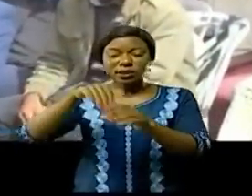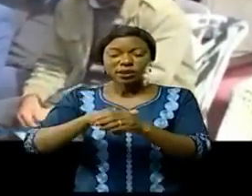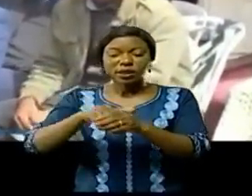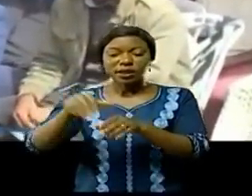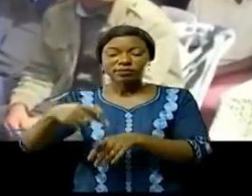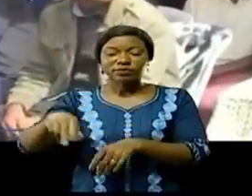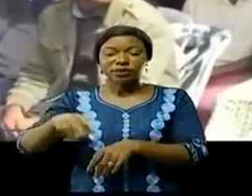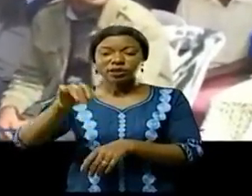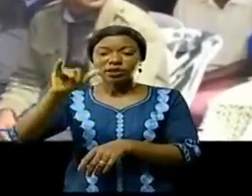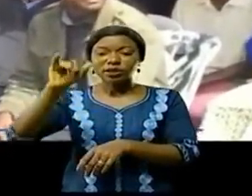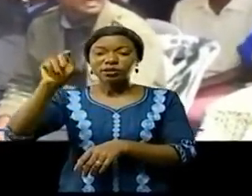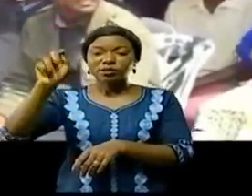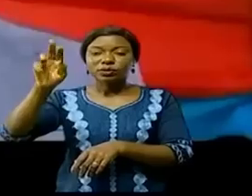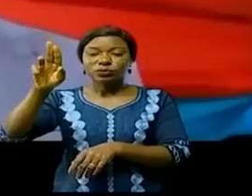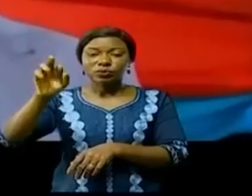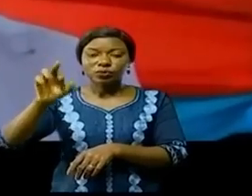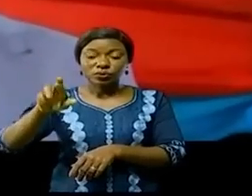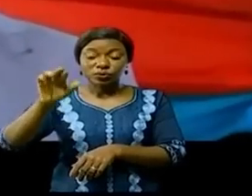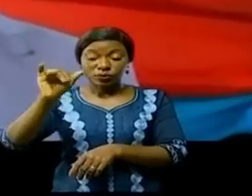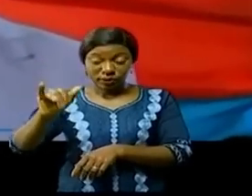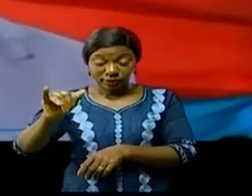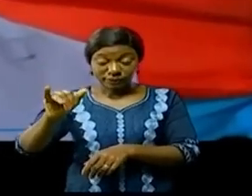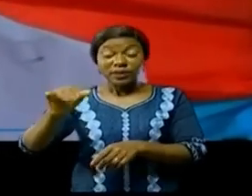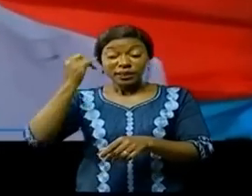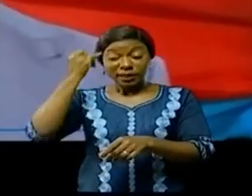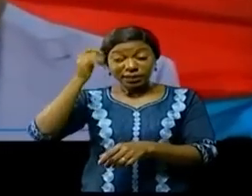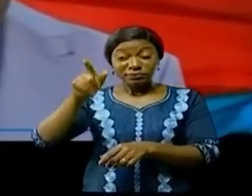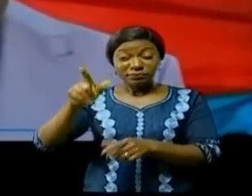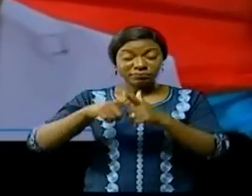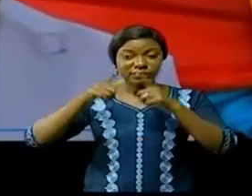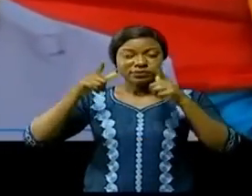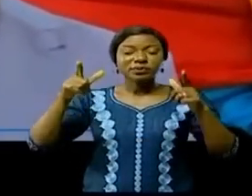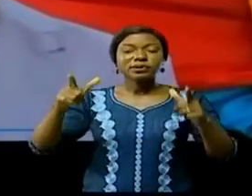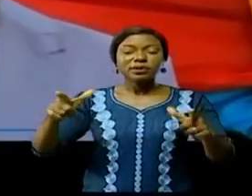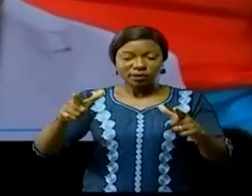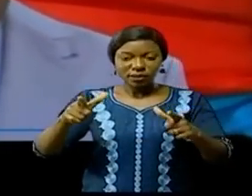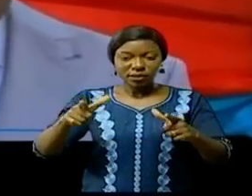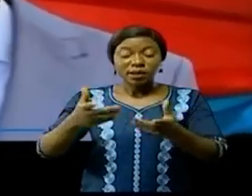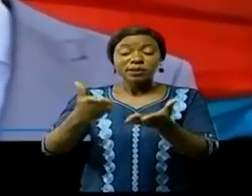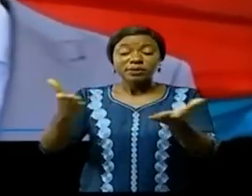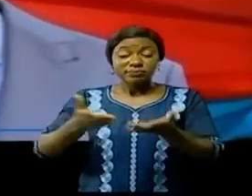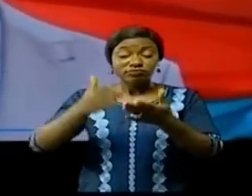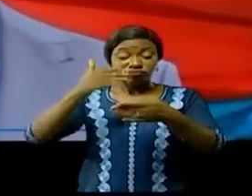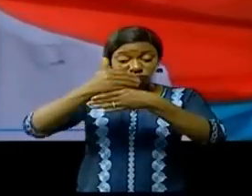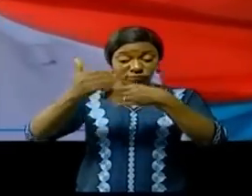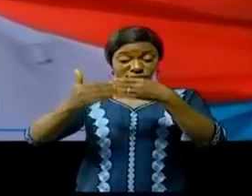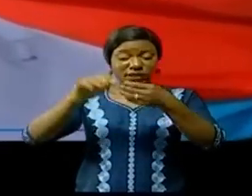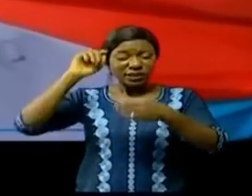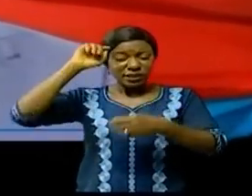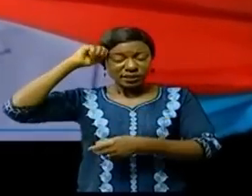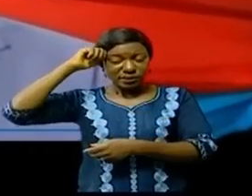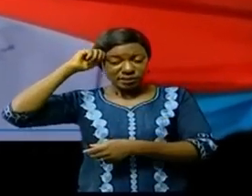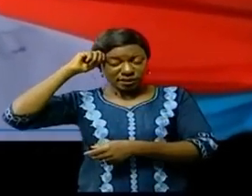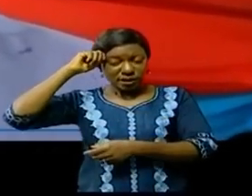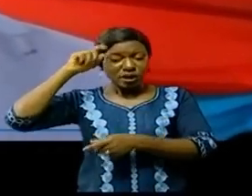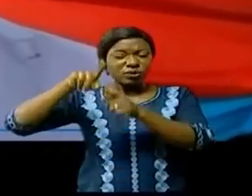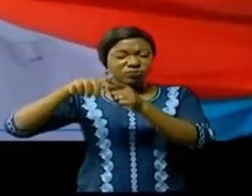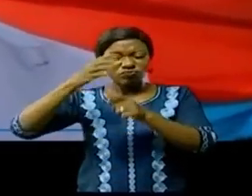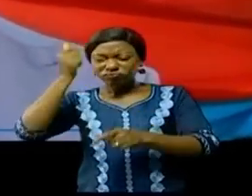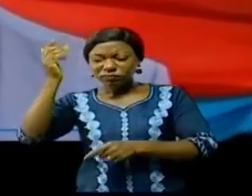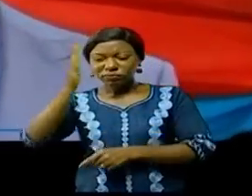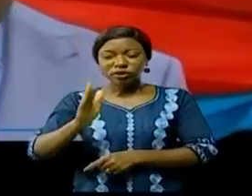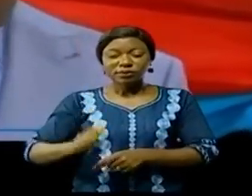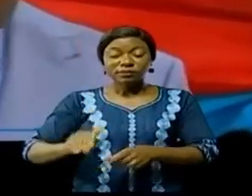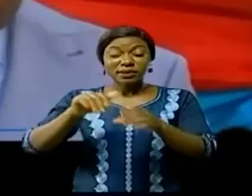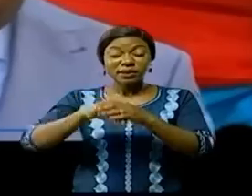particulier. Cette œuvre grandiose du chef de l'État qui sera érigée ici restera gravée de manière indélébile dans